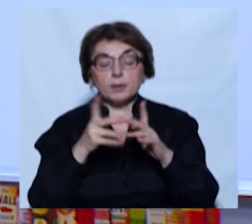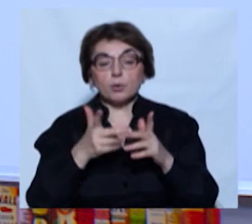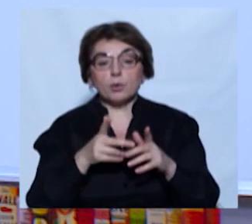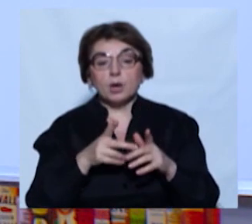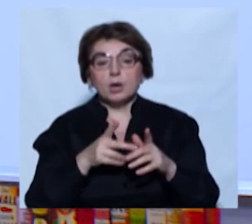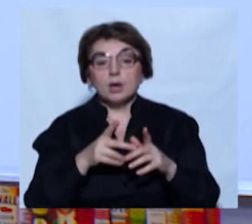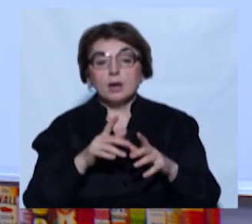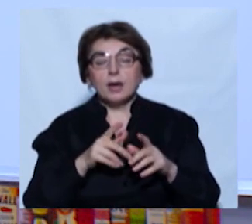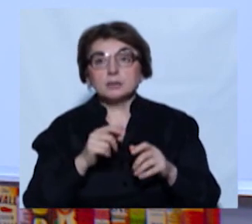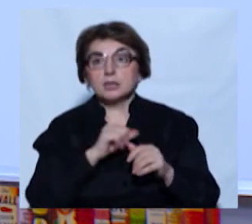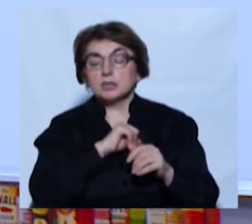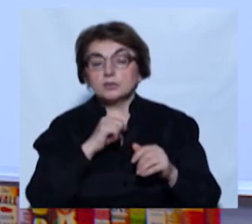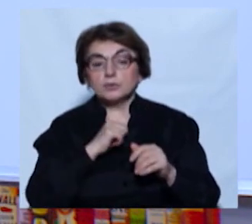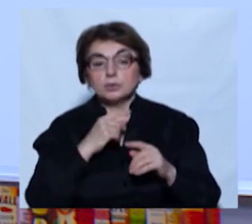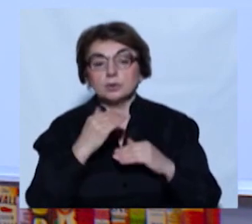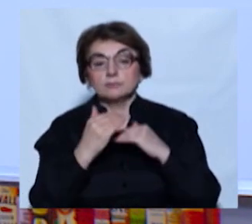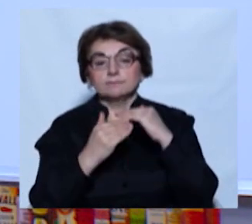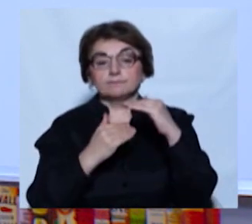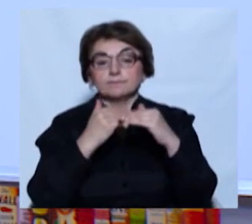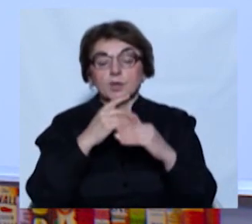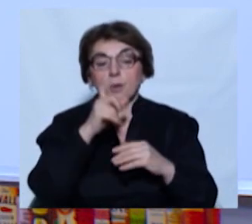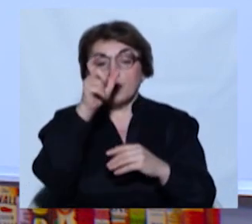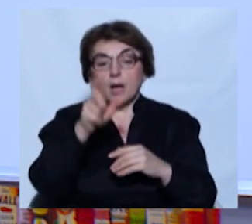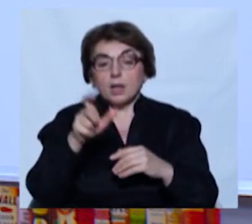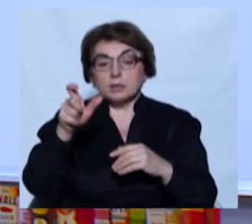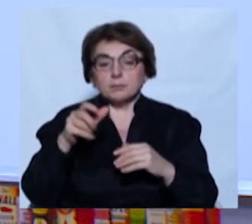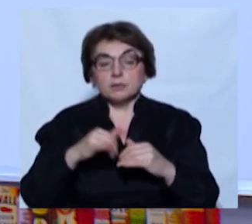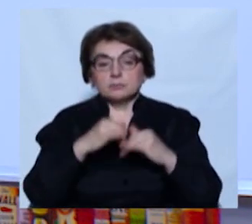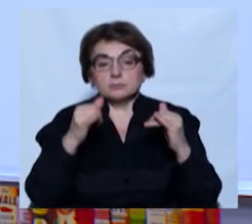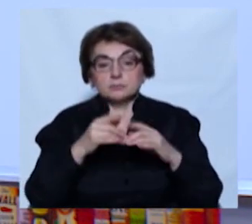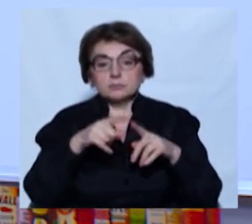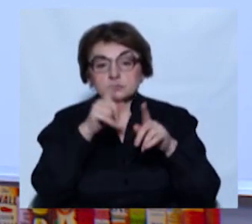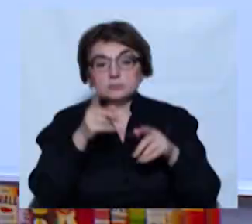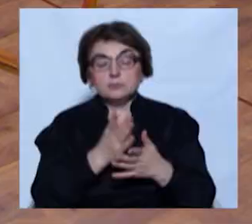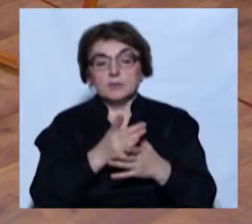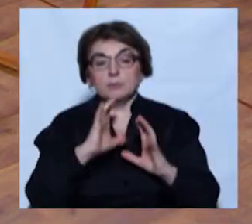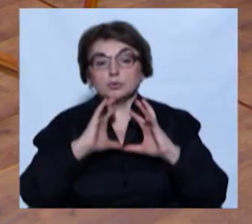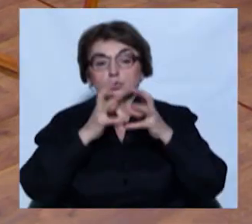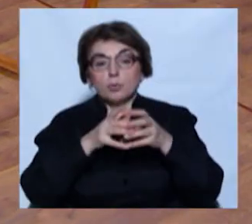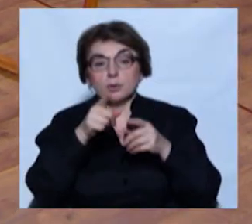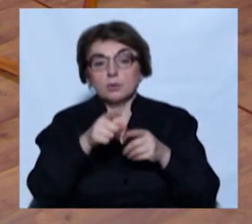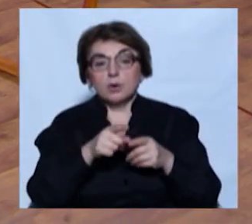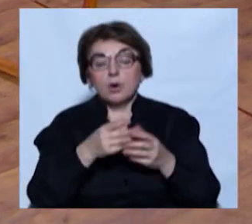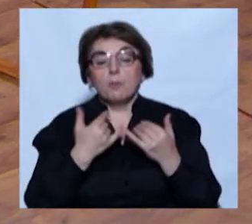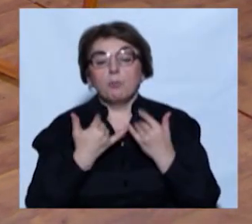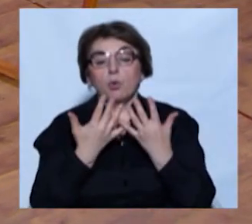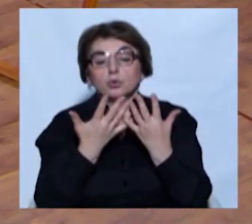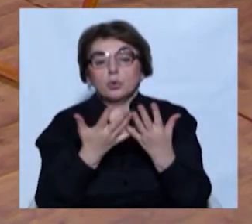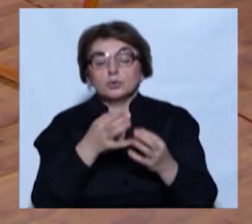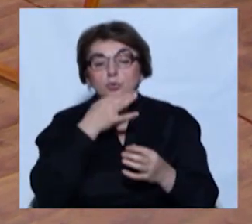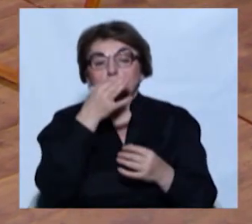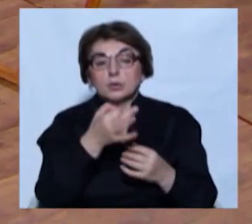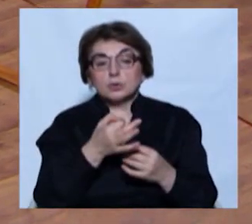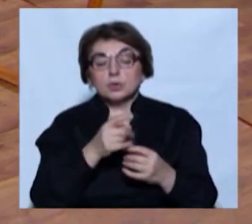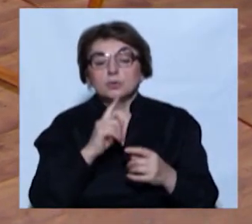რომ მზარდი ტენდენცია, რაც მოსახლეობის რაოდენობით ახასიათებს სოფლიოს, სწორედ ამ მზარდი მოსახლეობის მოთხოვნებს ისე უპასუხოთ,